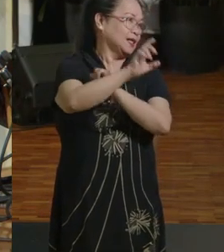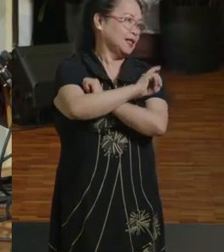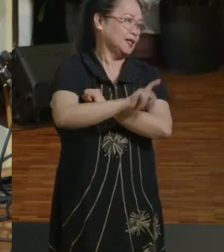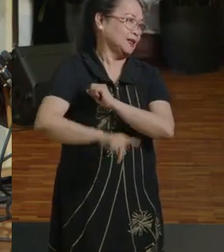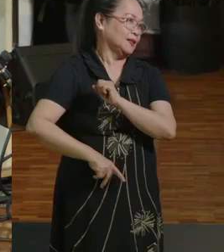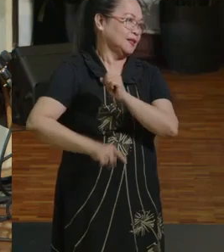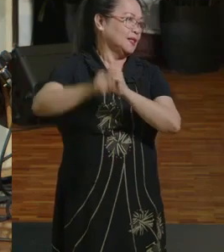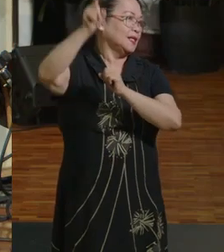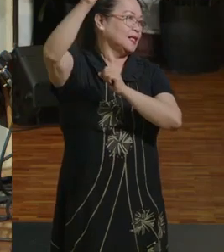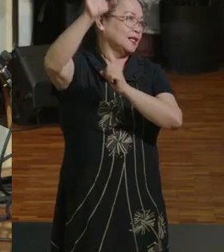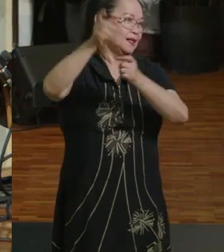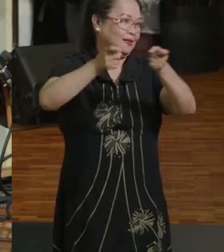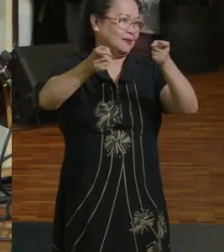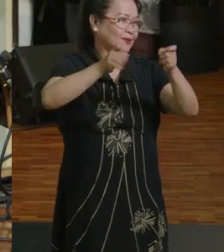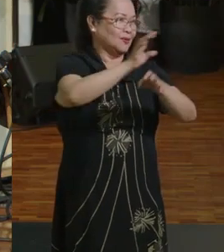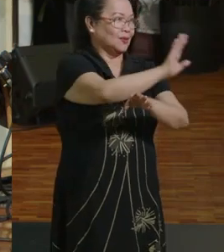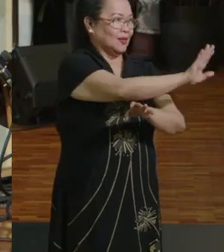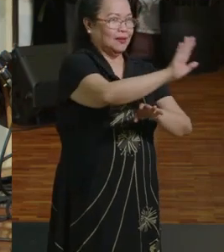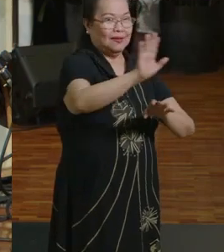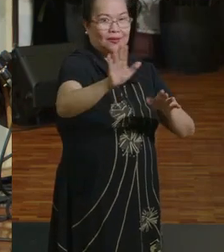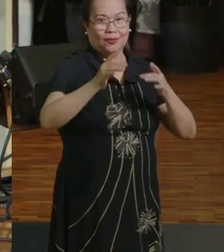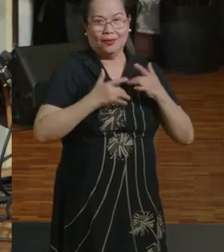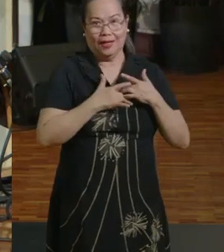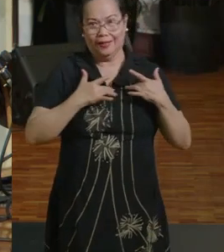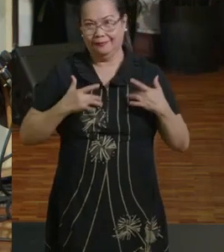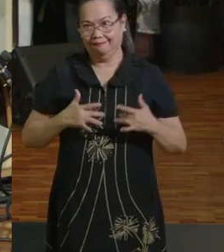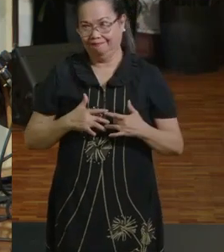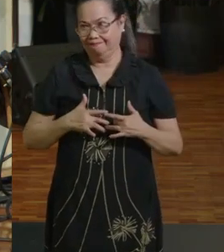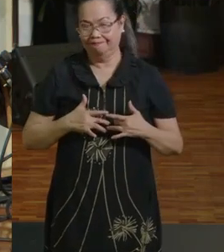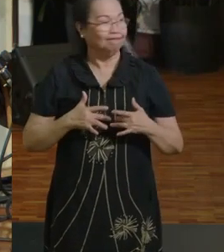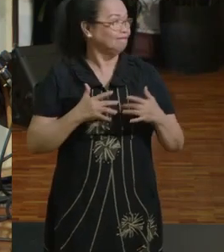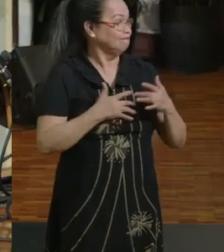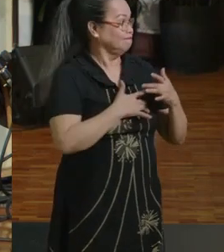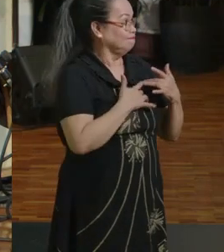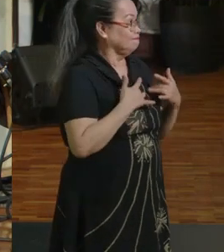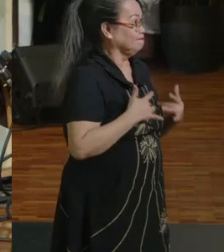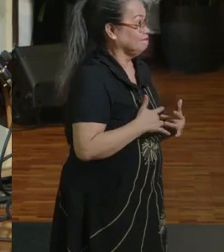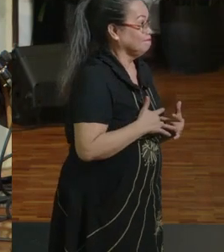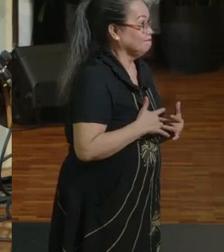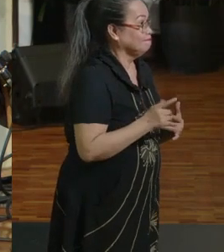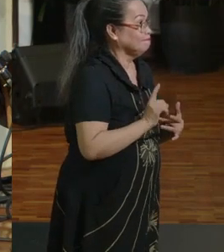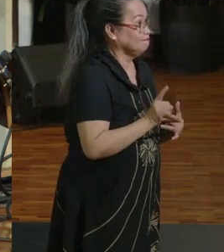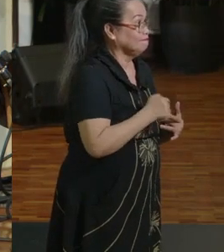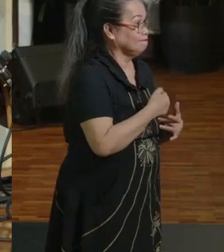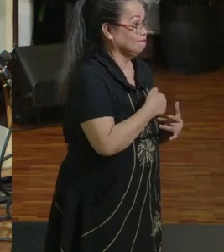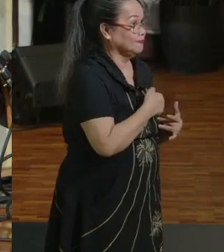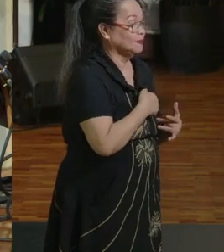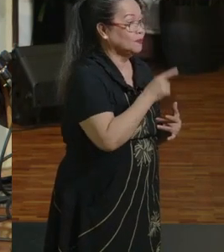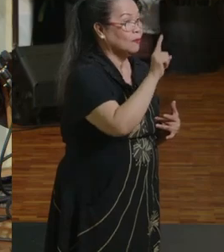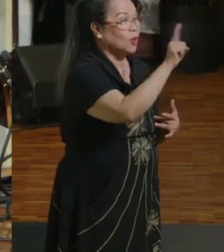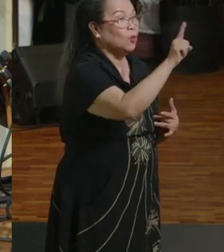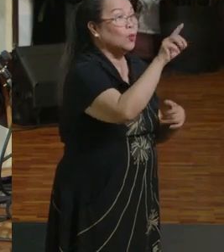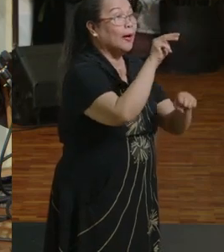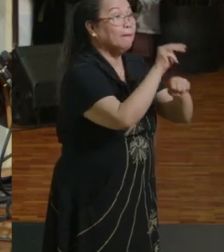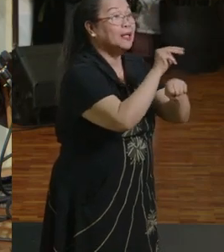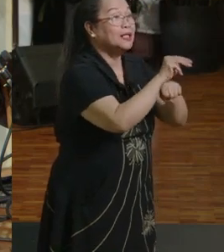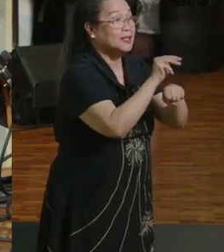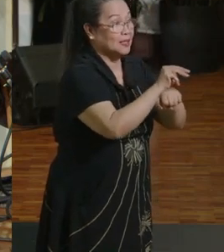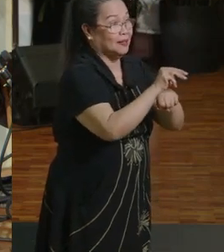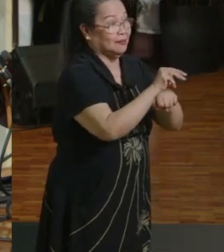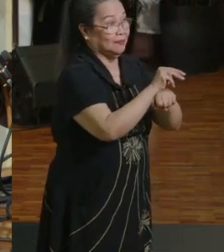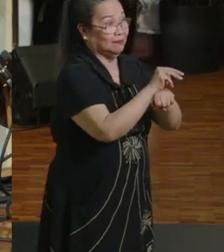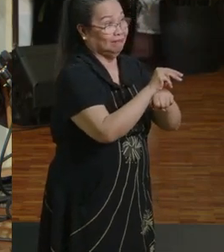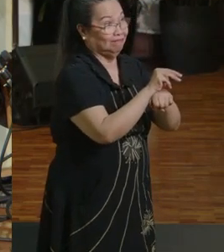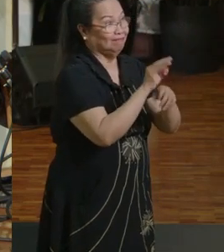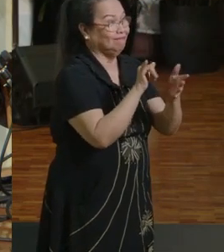paghahari ng Diyos sa ating mga puso, sa ating mga buhay. Ito ay isang ministeryo